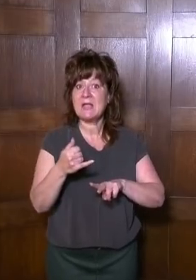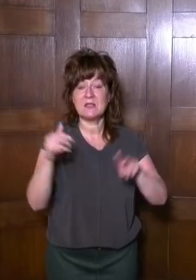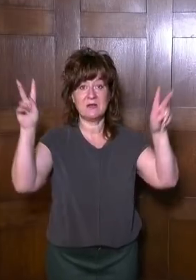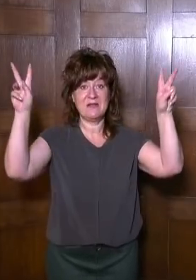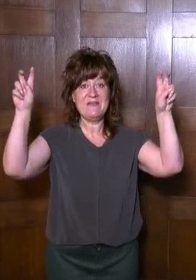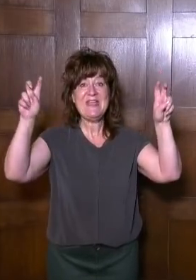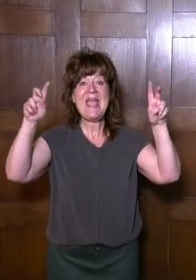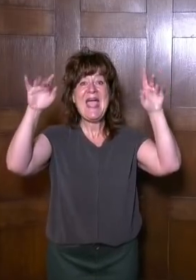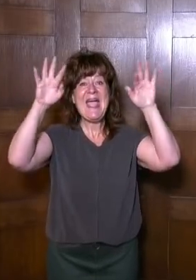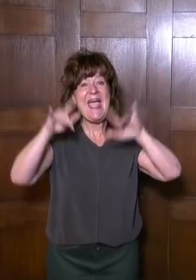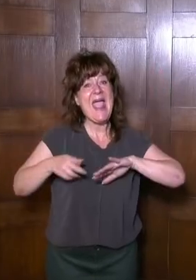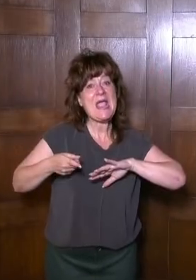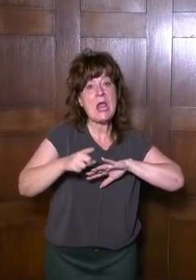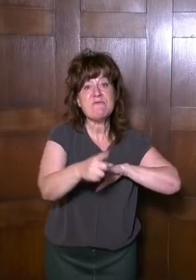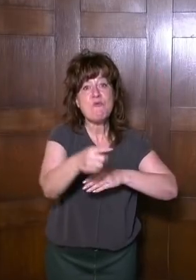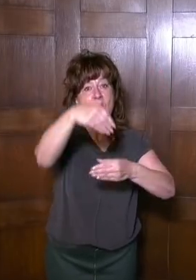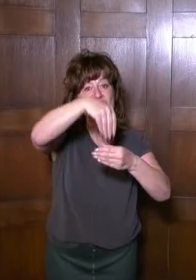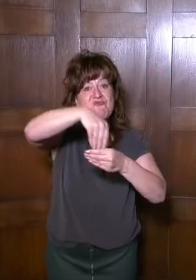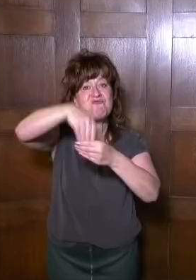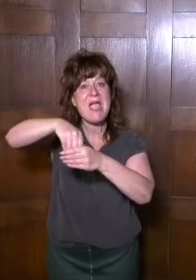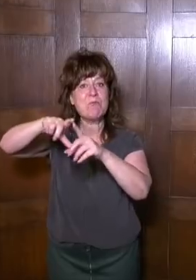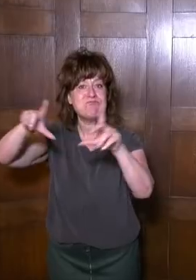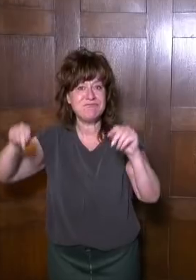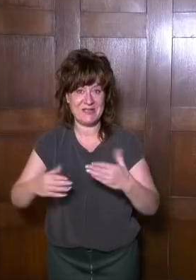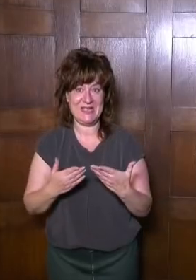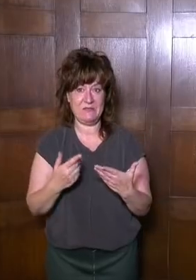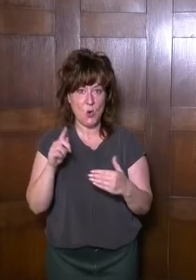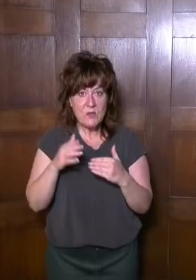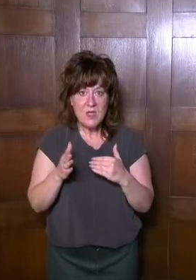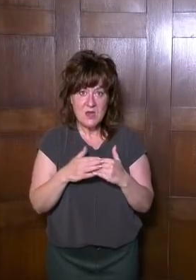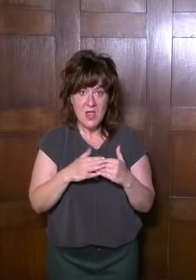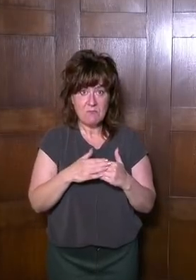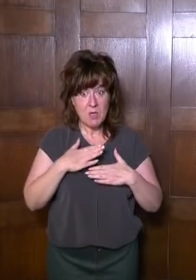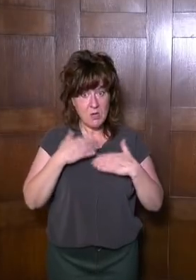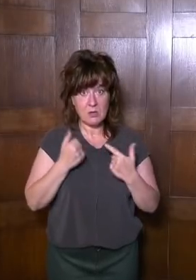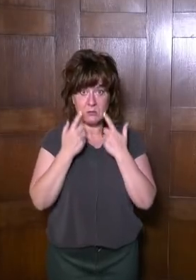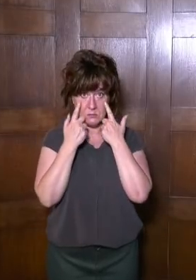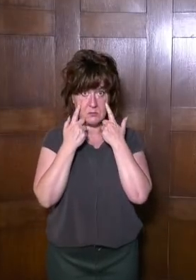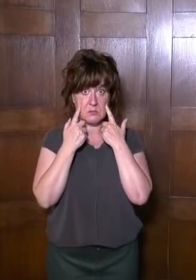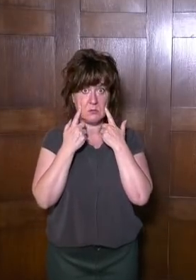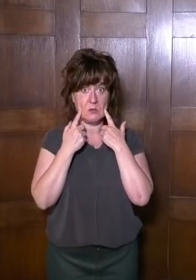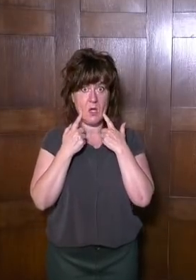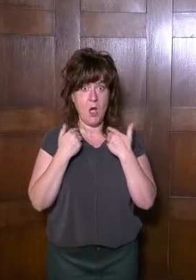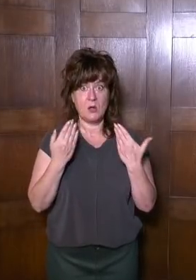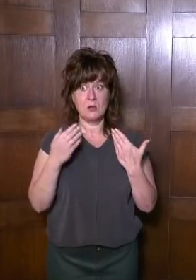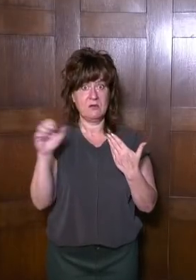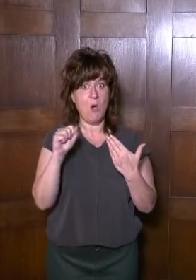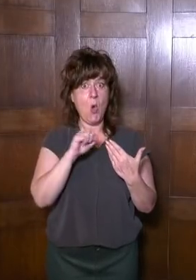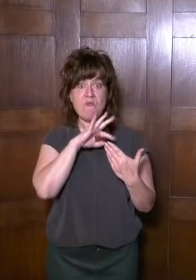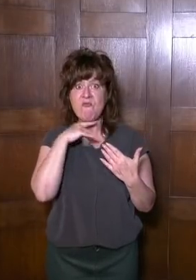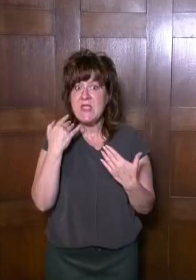Regenwürmer, Steckbriefe oder sowas, die ganz wichtig waren. Und nebenbei noch fürchterlich traurige Kinder, weil denen gerade ganz viel verloren